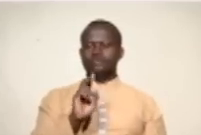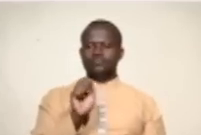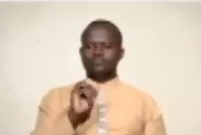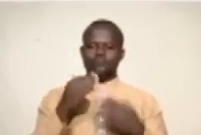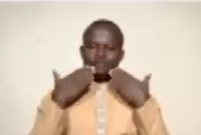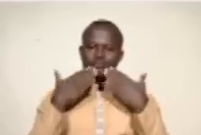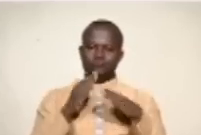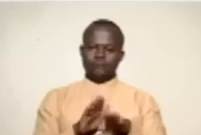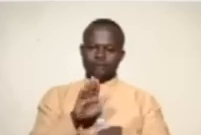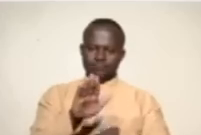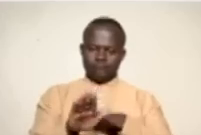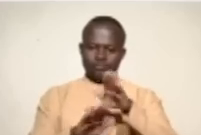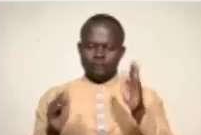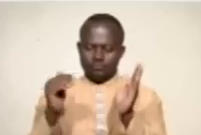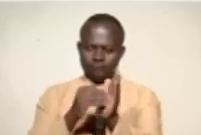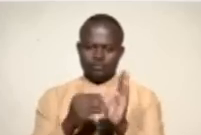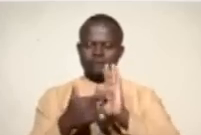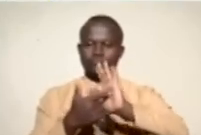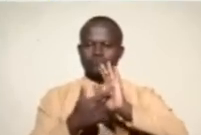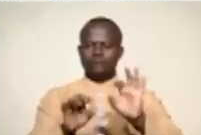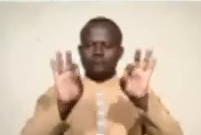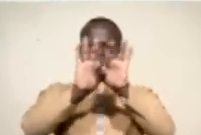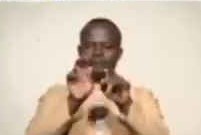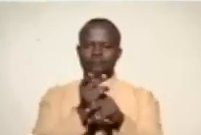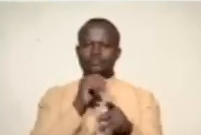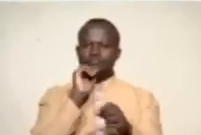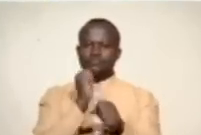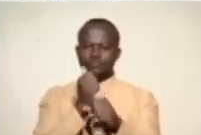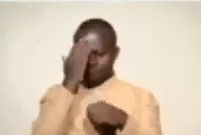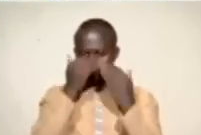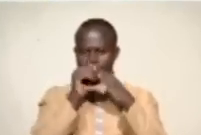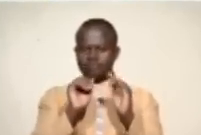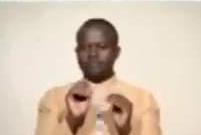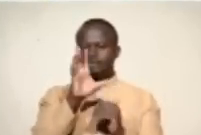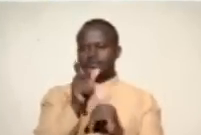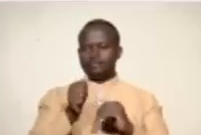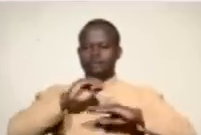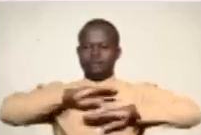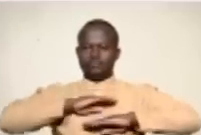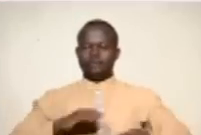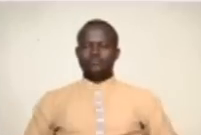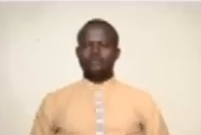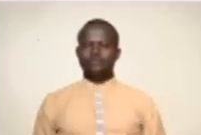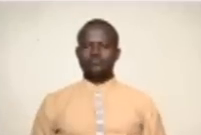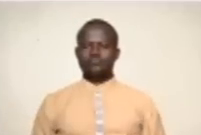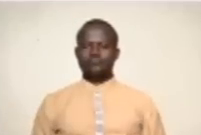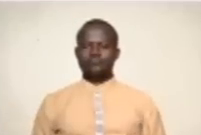intambwe imaze guterwa ariko agashimangira ko ari ingenzi kwita ku bitarakorwa kugira ngo umugabane ubashe kwihaza